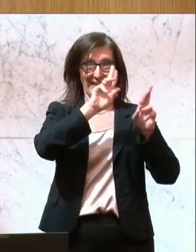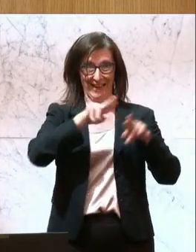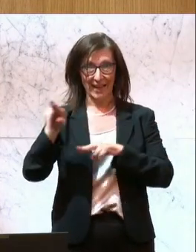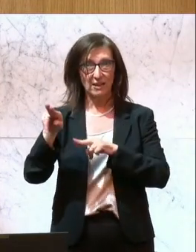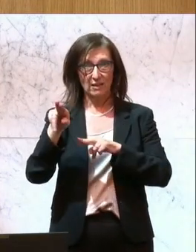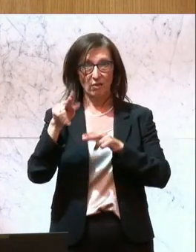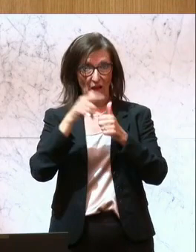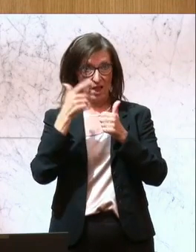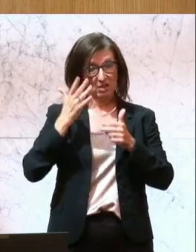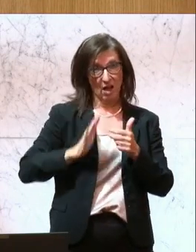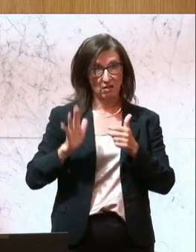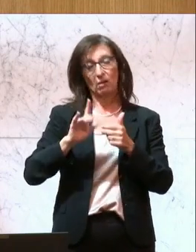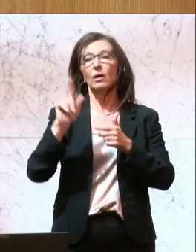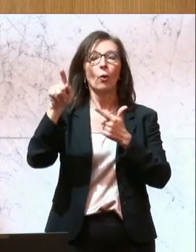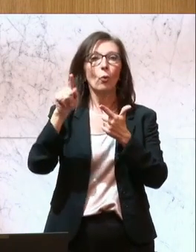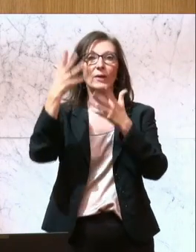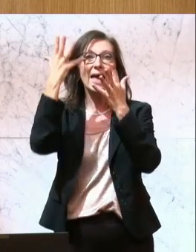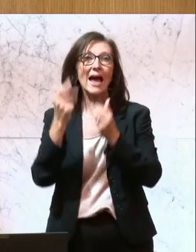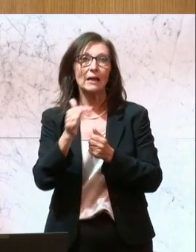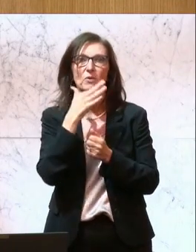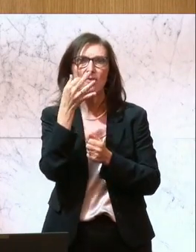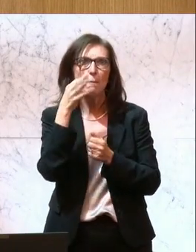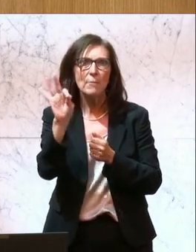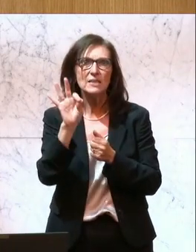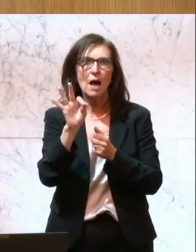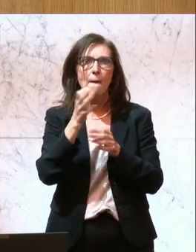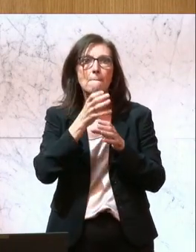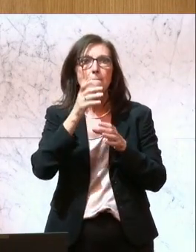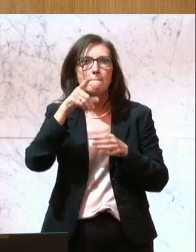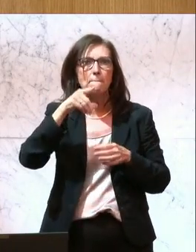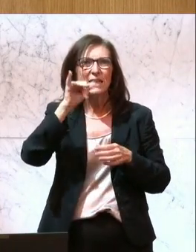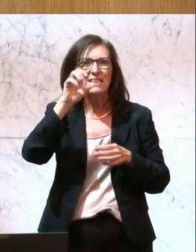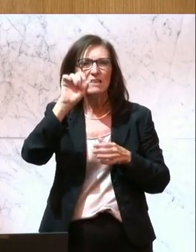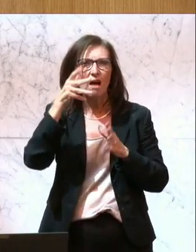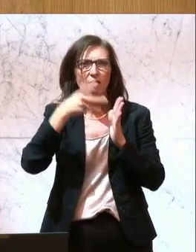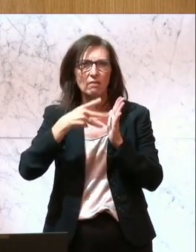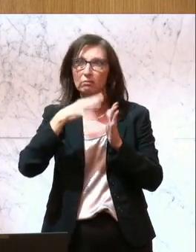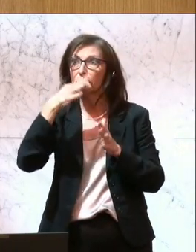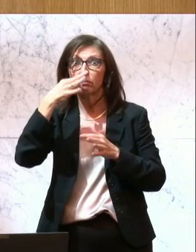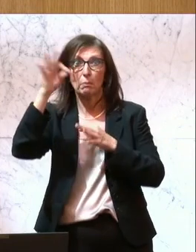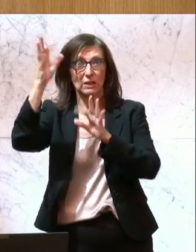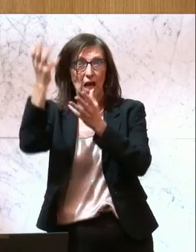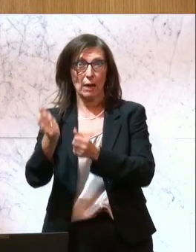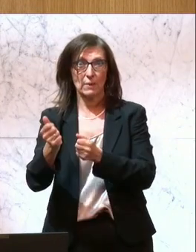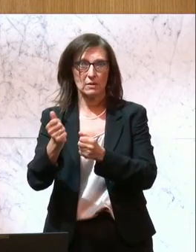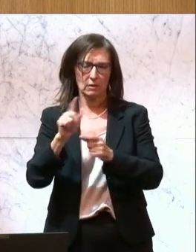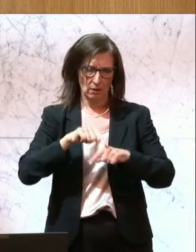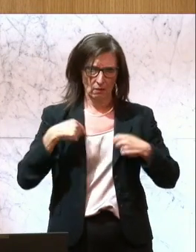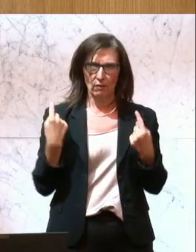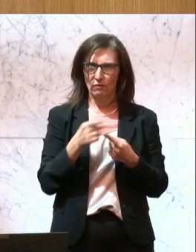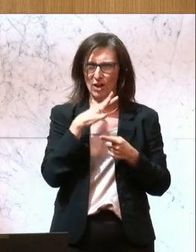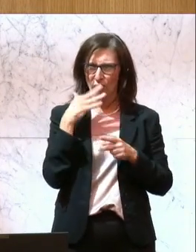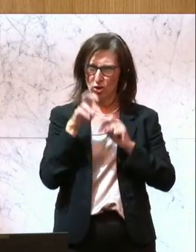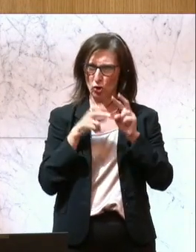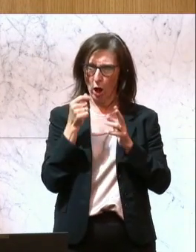deutlich bessere Ergebnisse, beispielsweise bei den PISA-Tests. Also wir geben sehr viel Steuergeld aus.